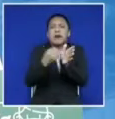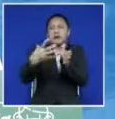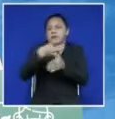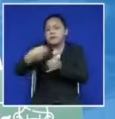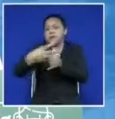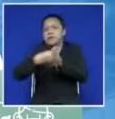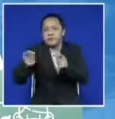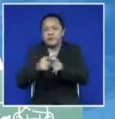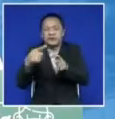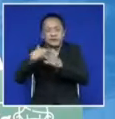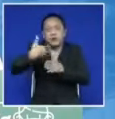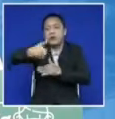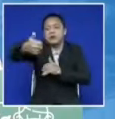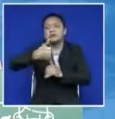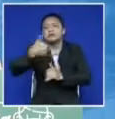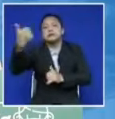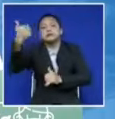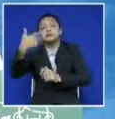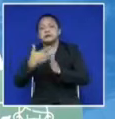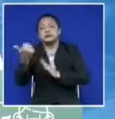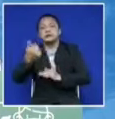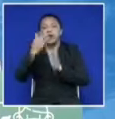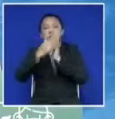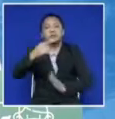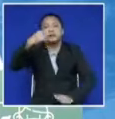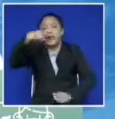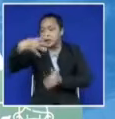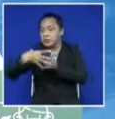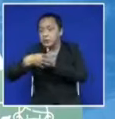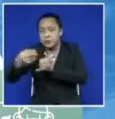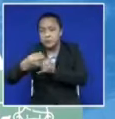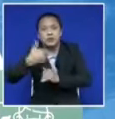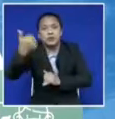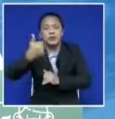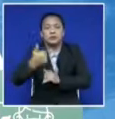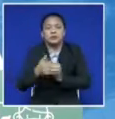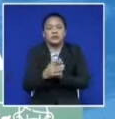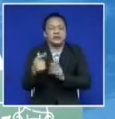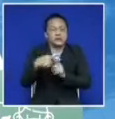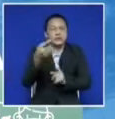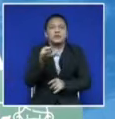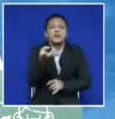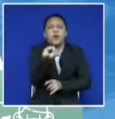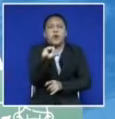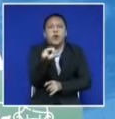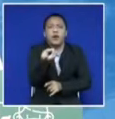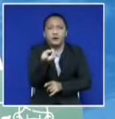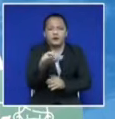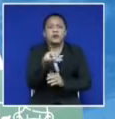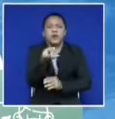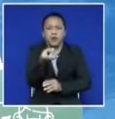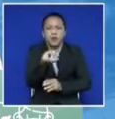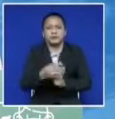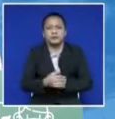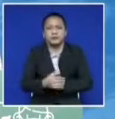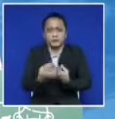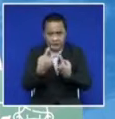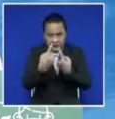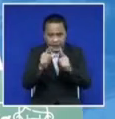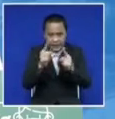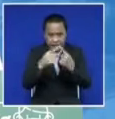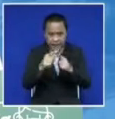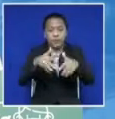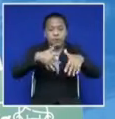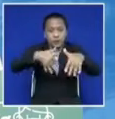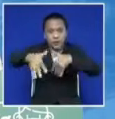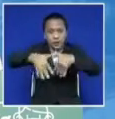แต่ว่าจะออกไปติดเชื้อให้กับคนข้างนอกอย่างคนไทยหรือว่าข้างนอกนี่ก็คิดว่ามีโอกาสน้อยนะครับแต่ว่ายังไงก็ตามในประช